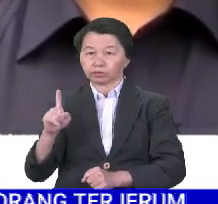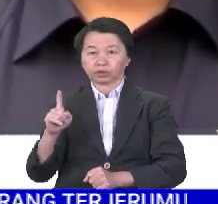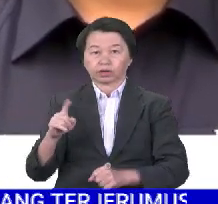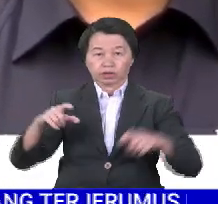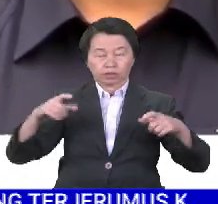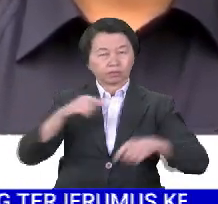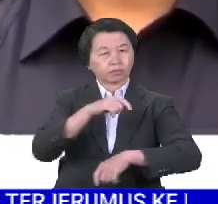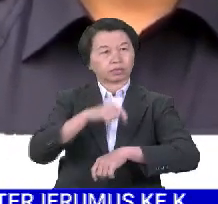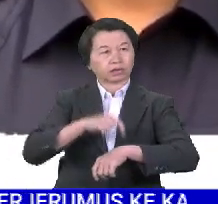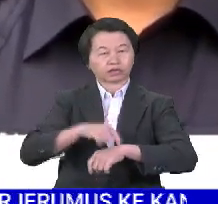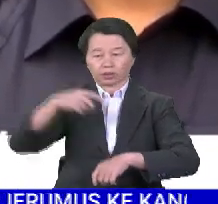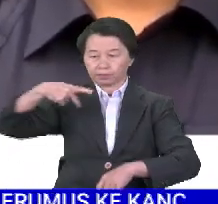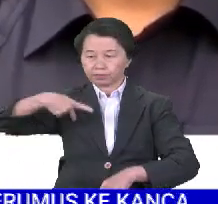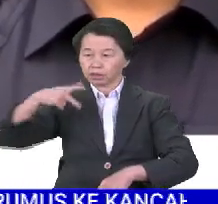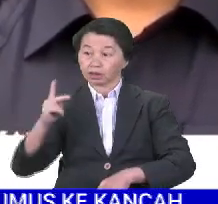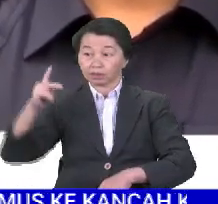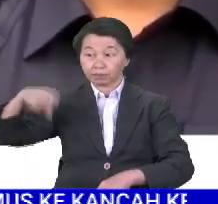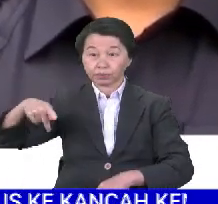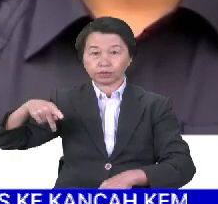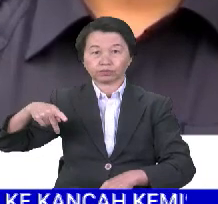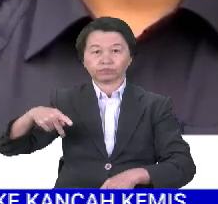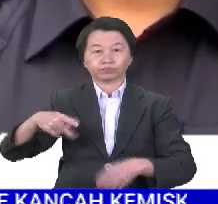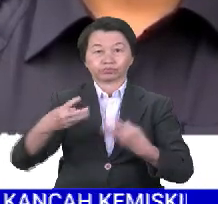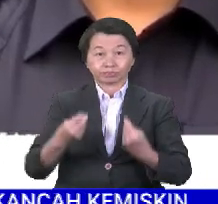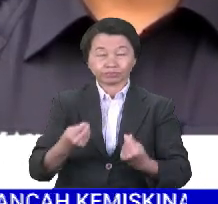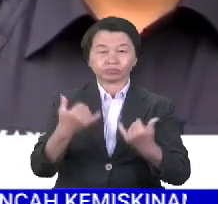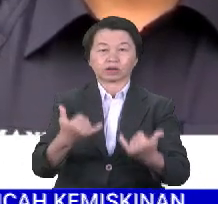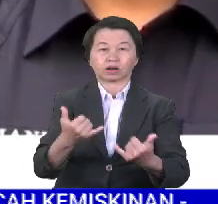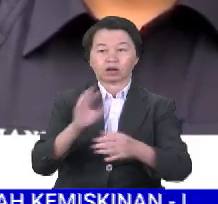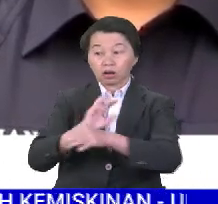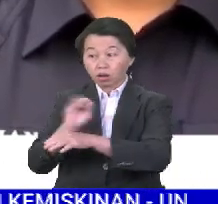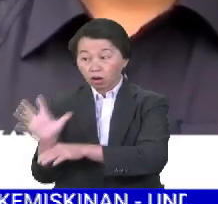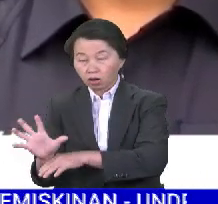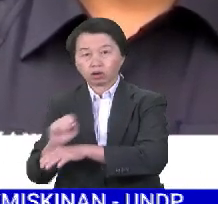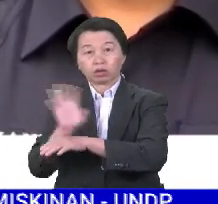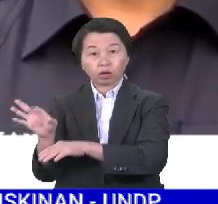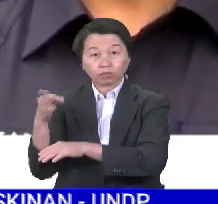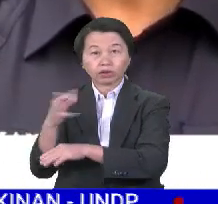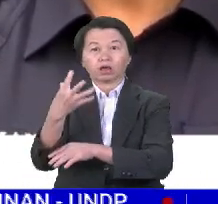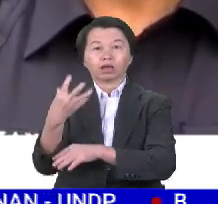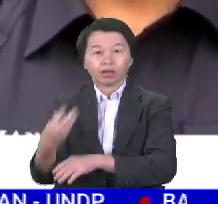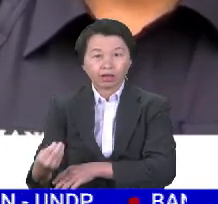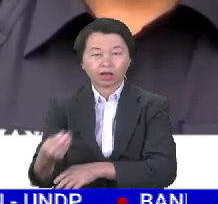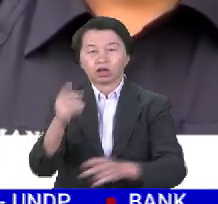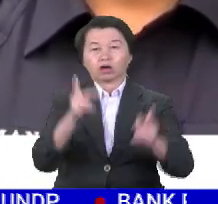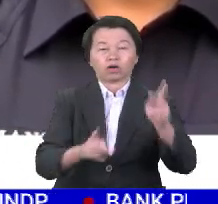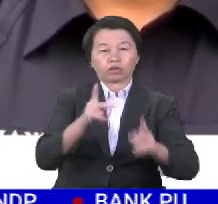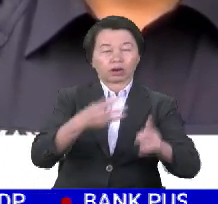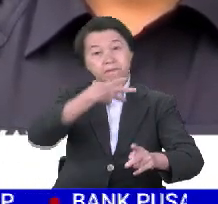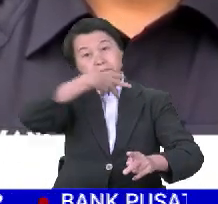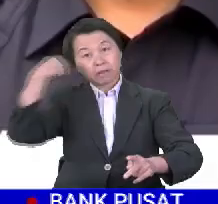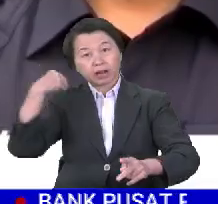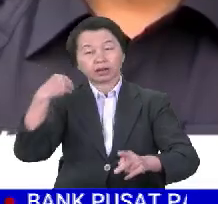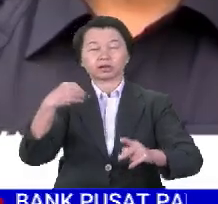PKP dan tahun ini kita dah endemik. Jadi perantau ambil peluang untuk balik beraya